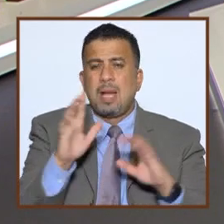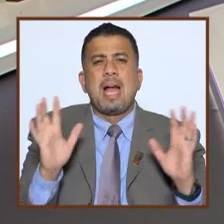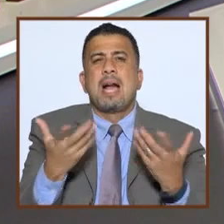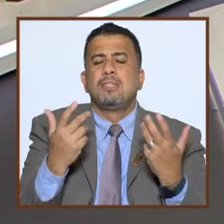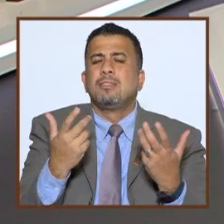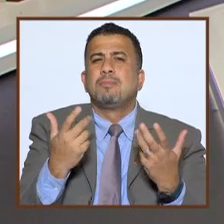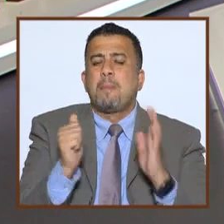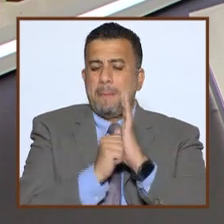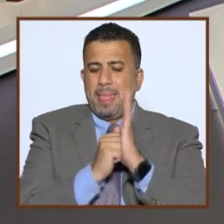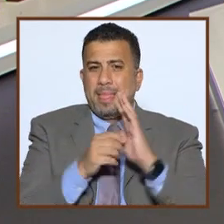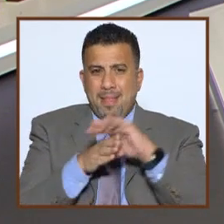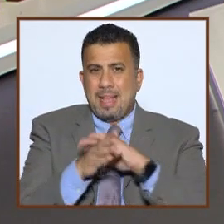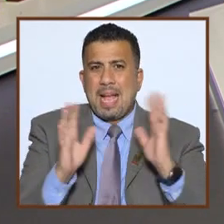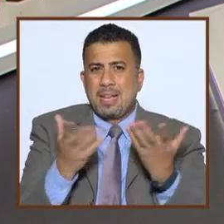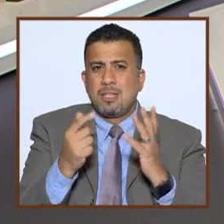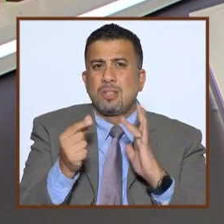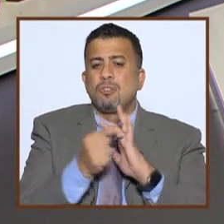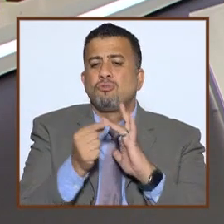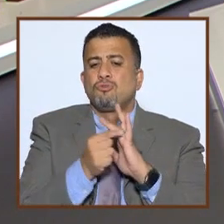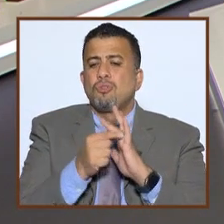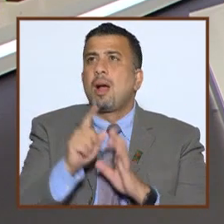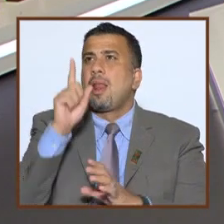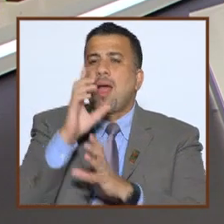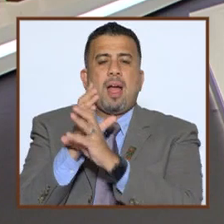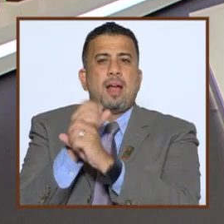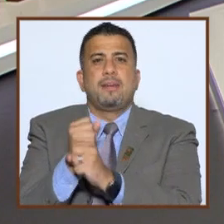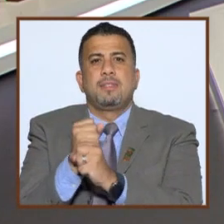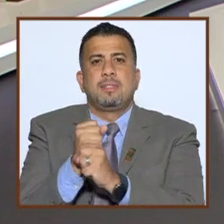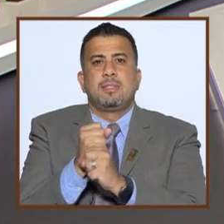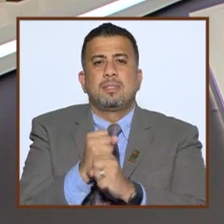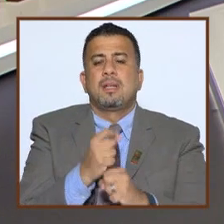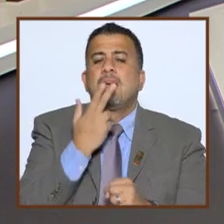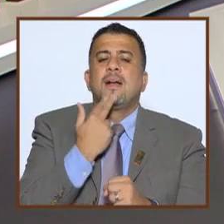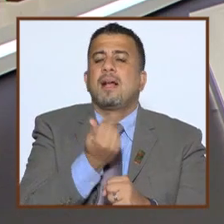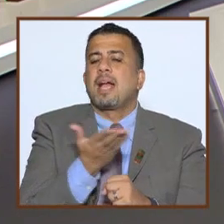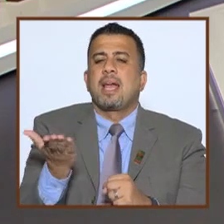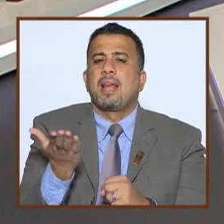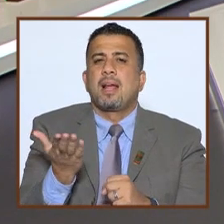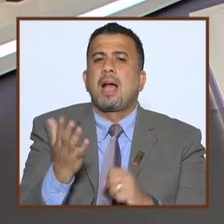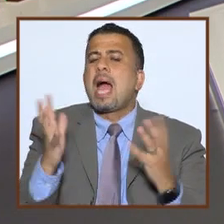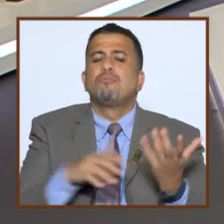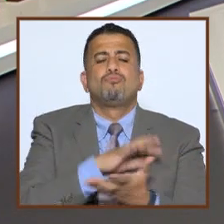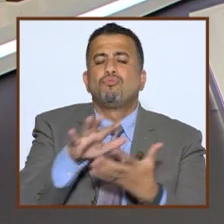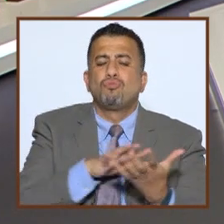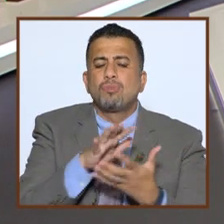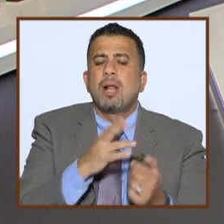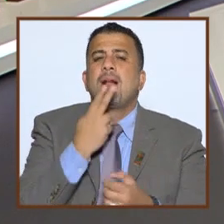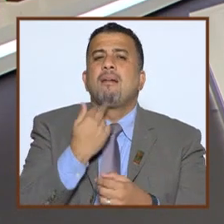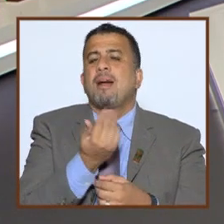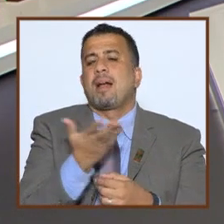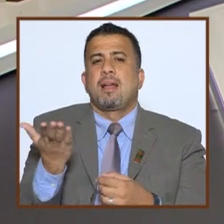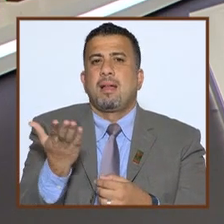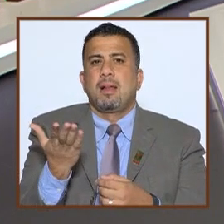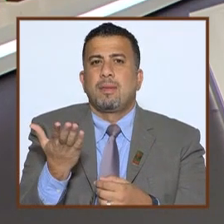تاخير عندنا يقول زوجي الله يحفظه الله الله هذه خير خير كل شيء خيره وانا يعني